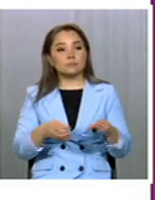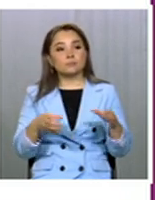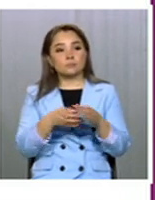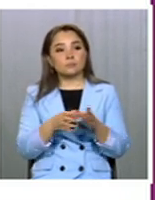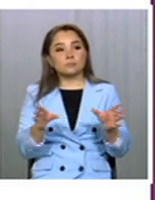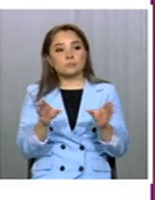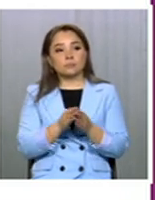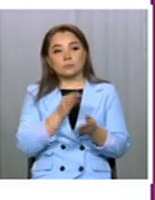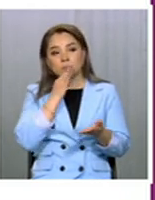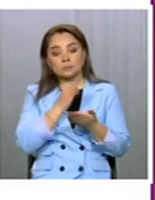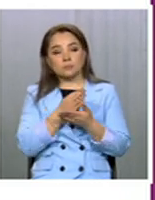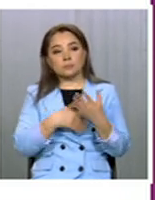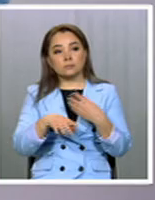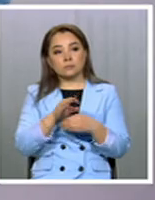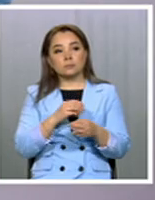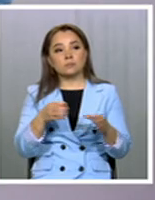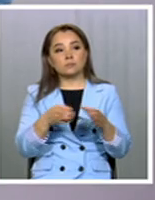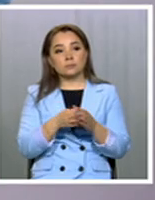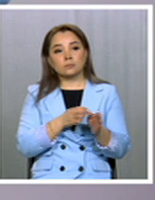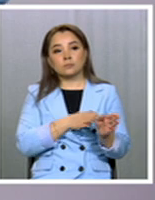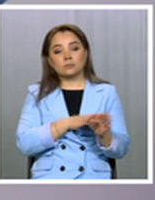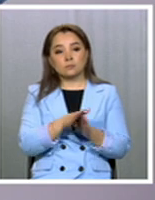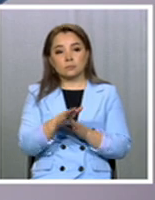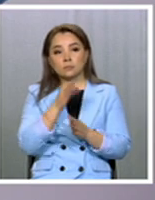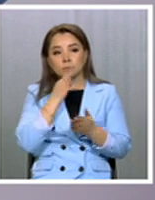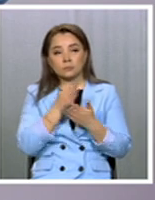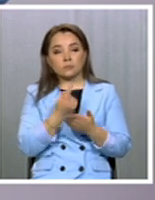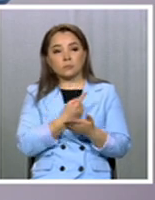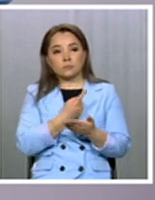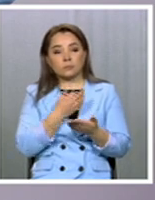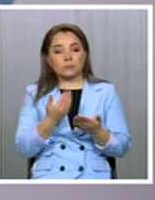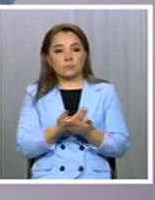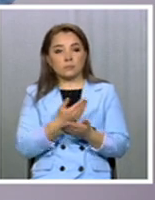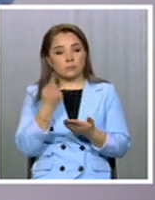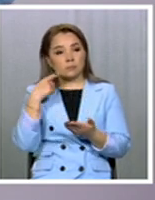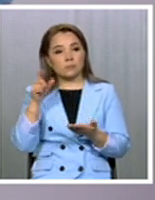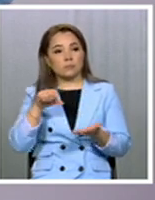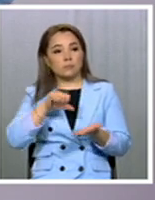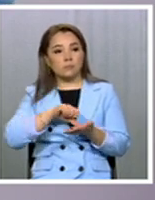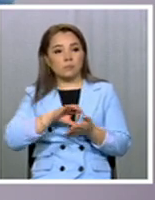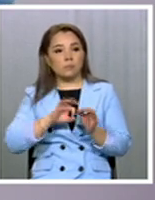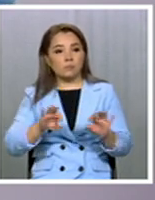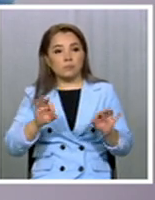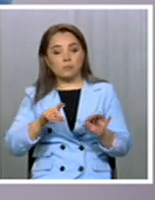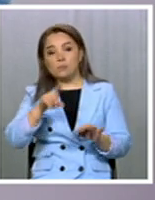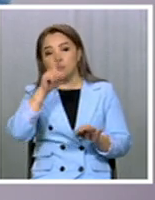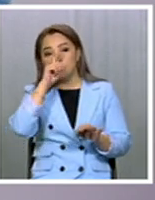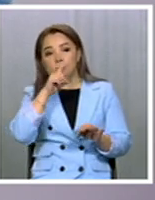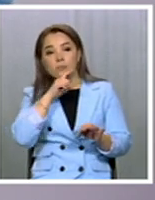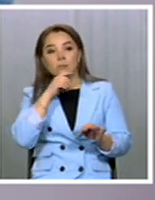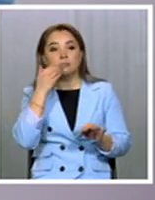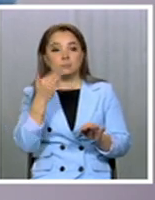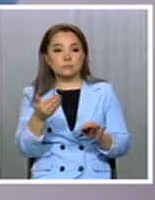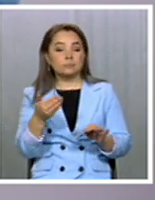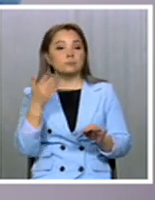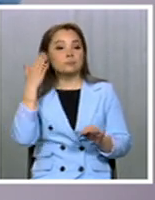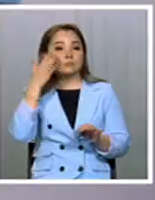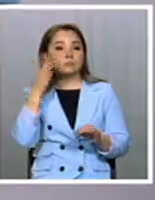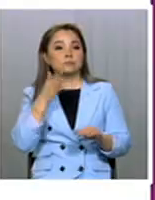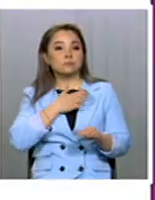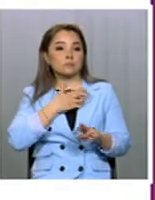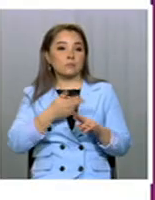Бұл түгелдей мұналымның ақылы. Үшінші үзінді. Түсінбедім, арманда бенген